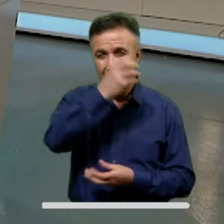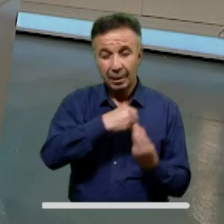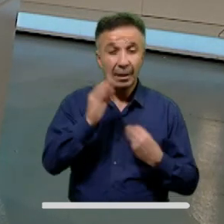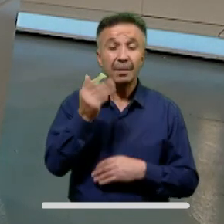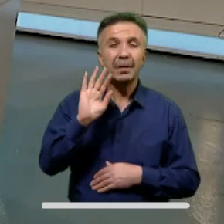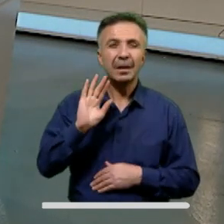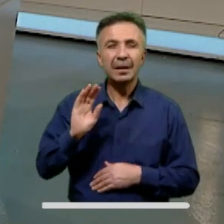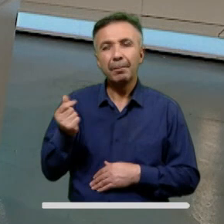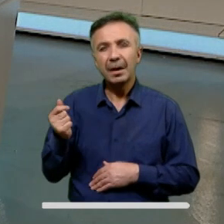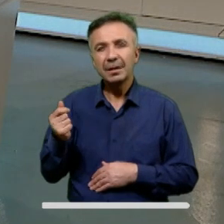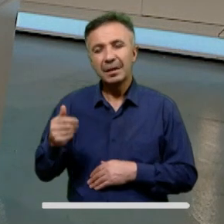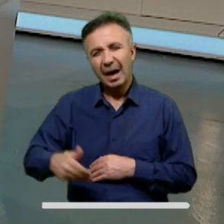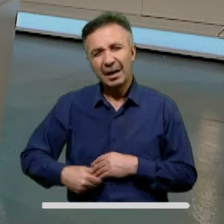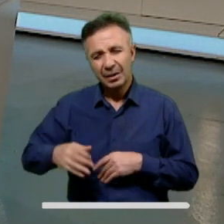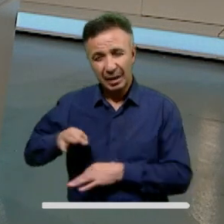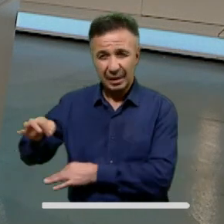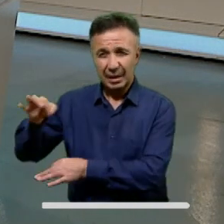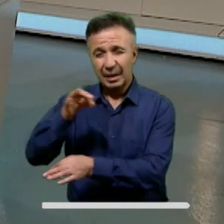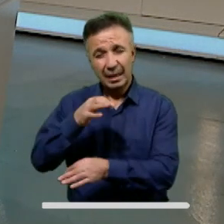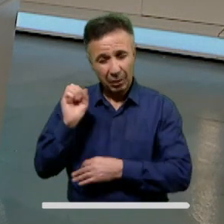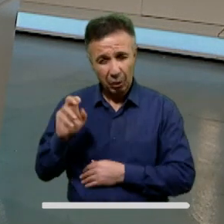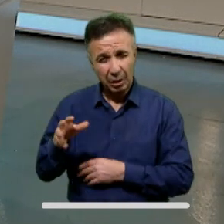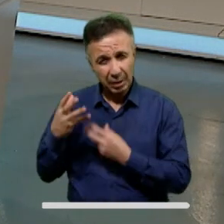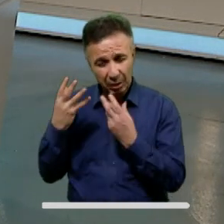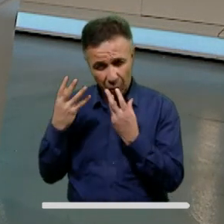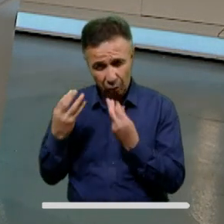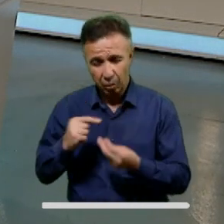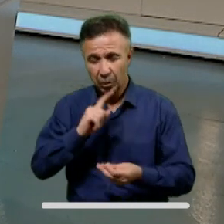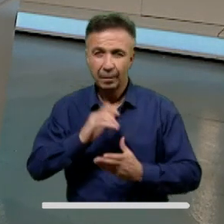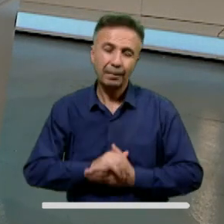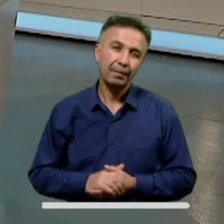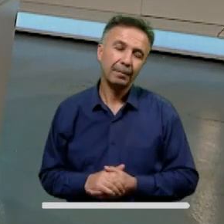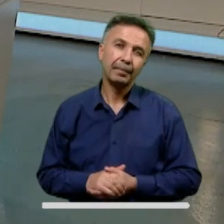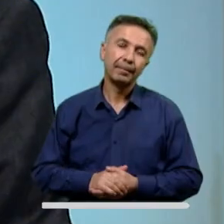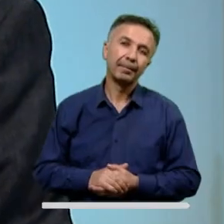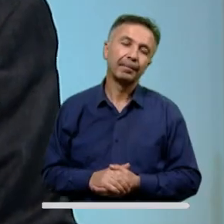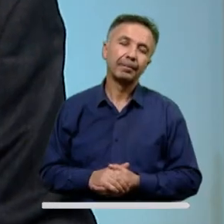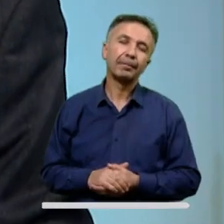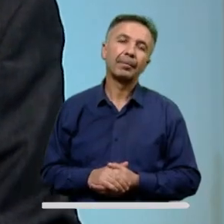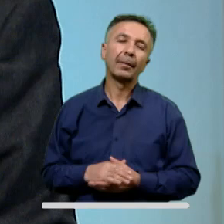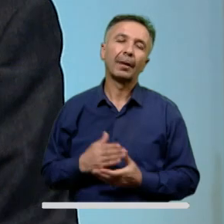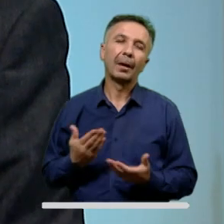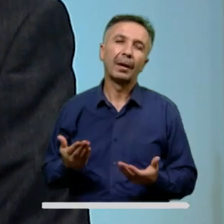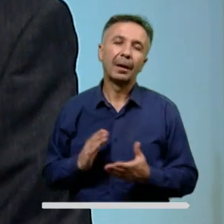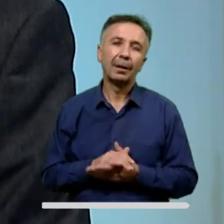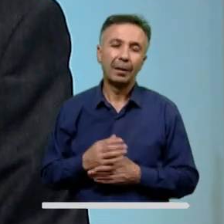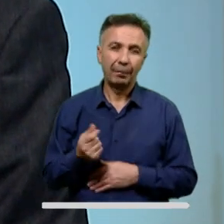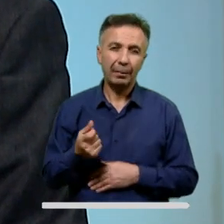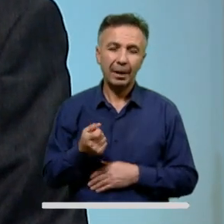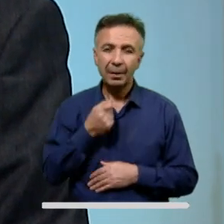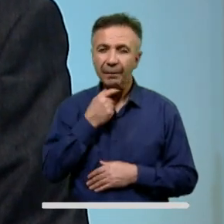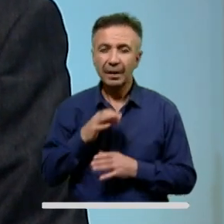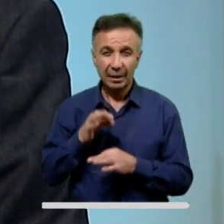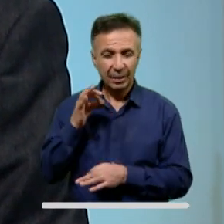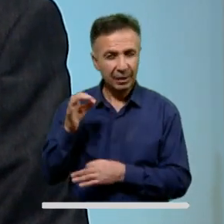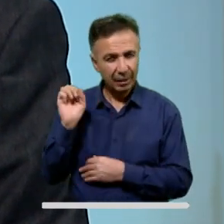mi gerekiyor sorusu da aklımıza daha büyük bir soru işareti getiriyor. Ne dersiniz? Yani parayı bir fakire